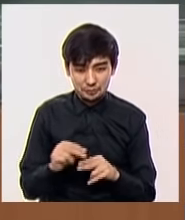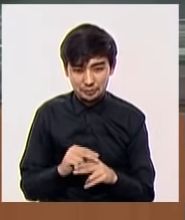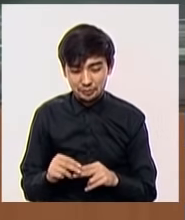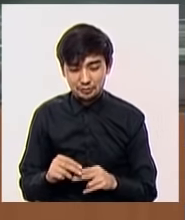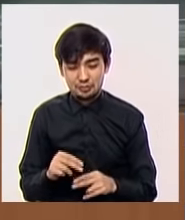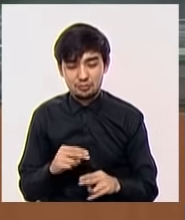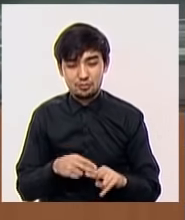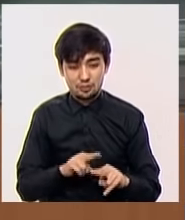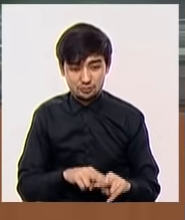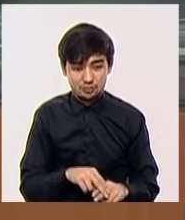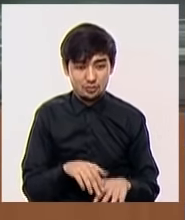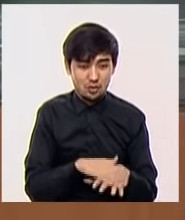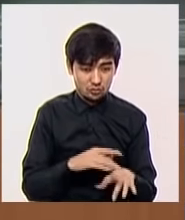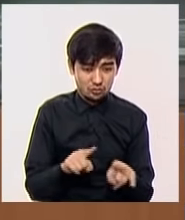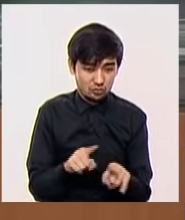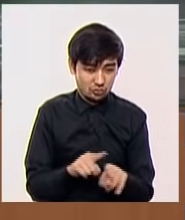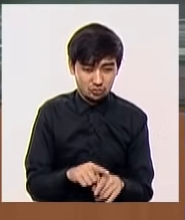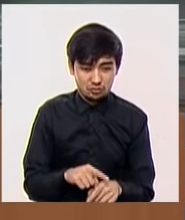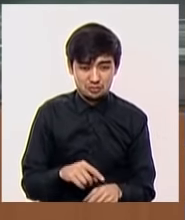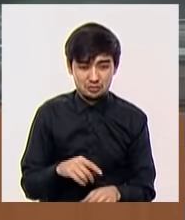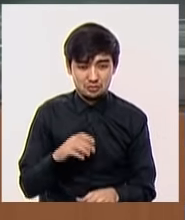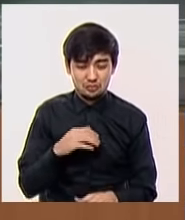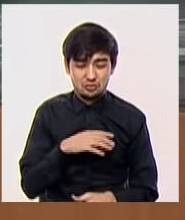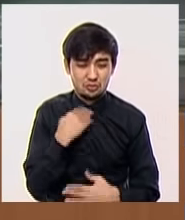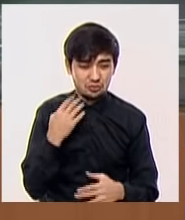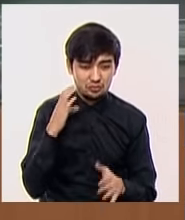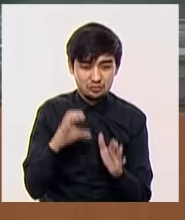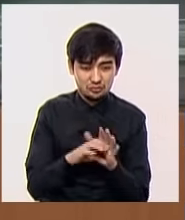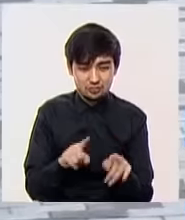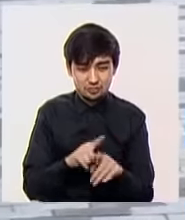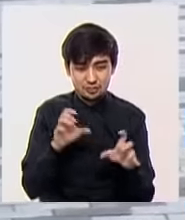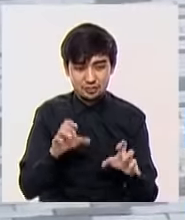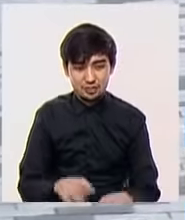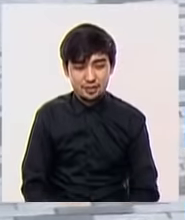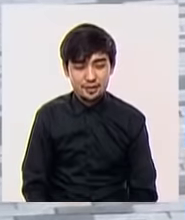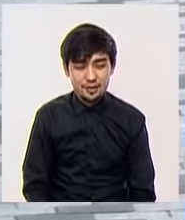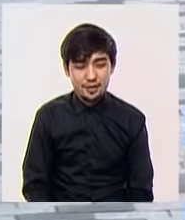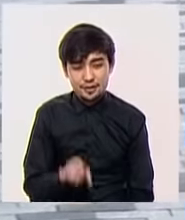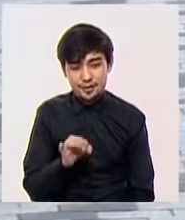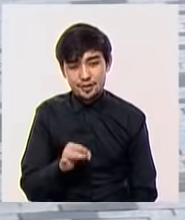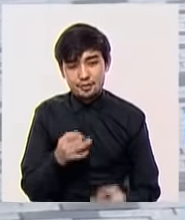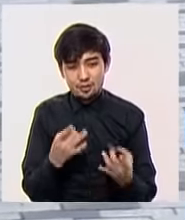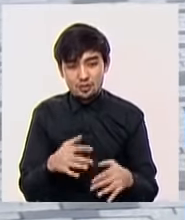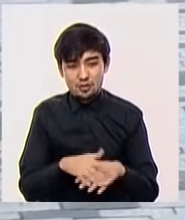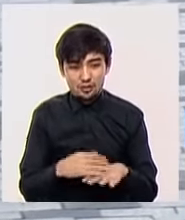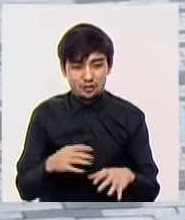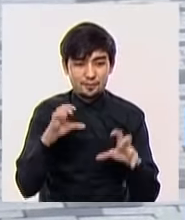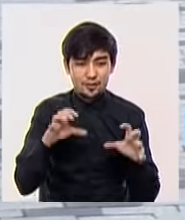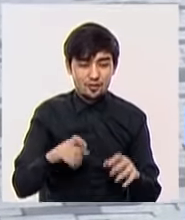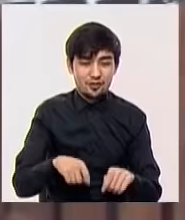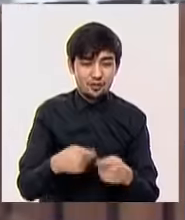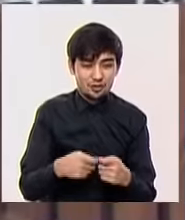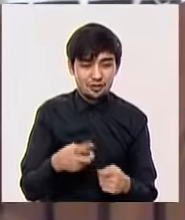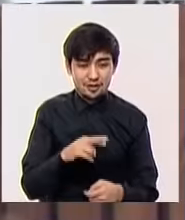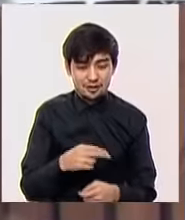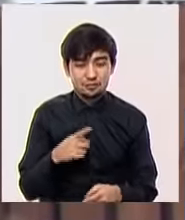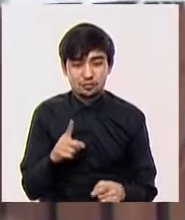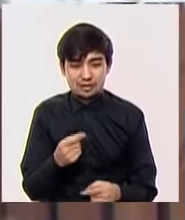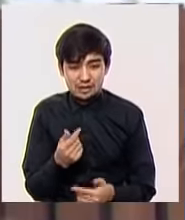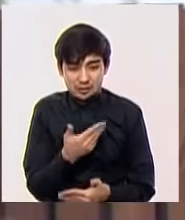то конечно его народа не особо в частей этот закон граждане же считает что нарушать законы многих вынуждают